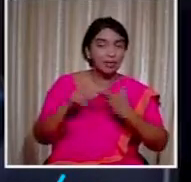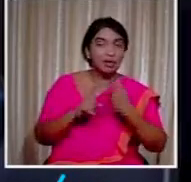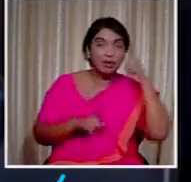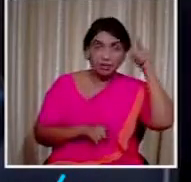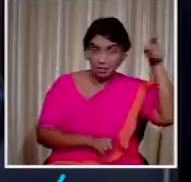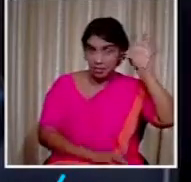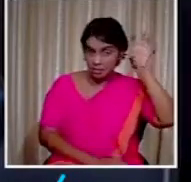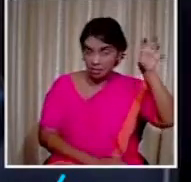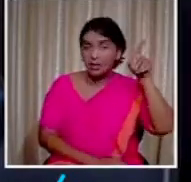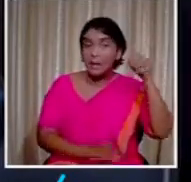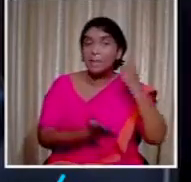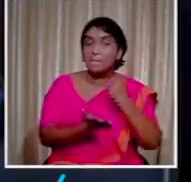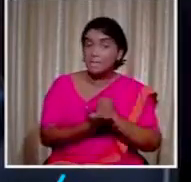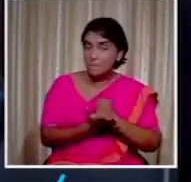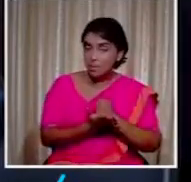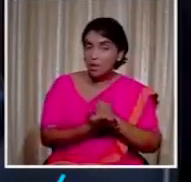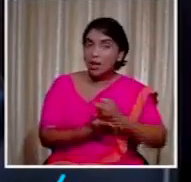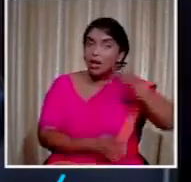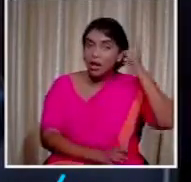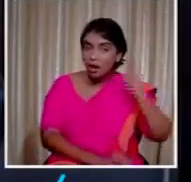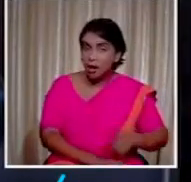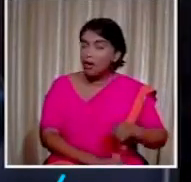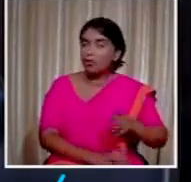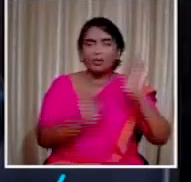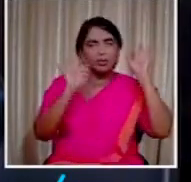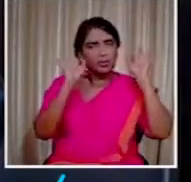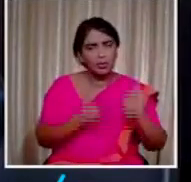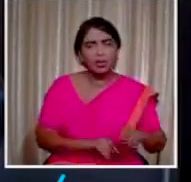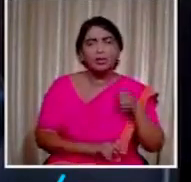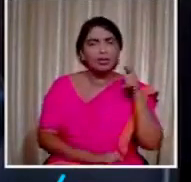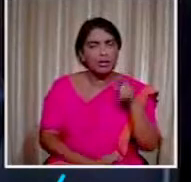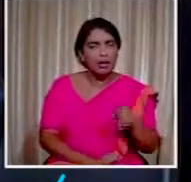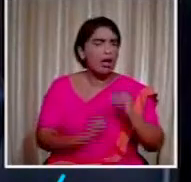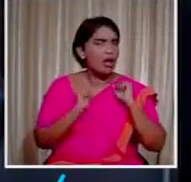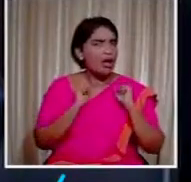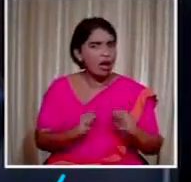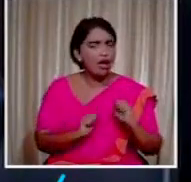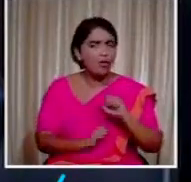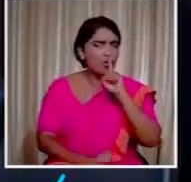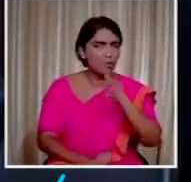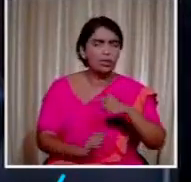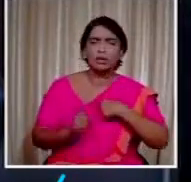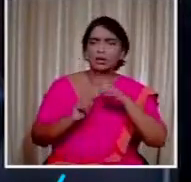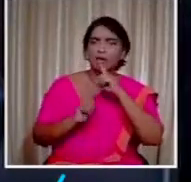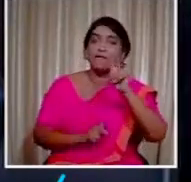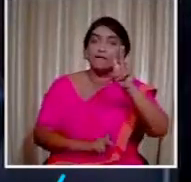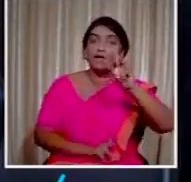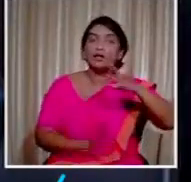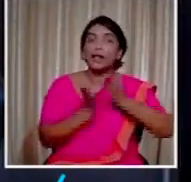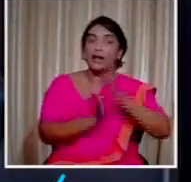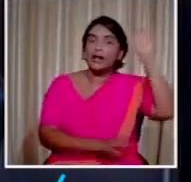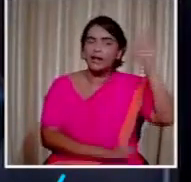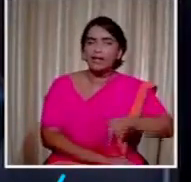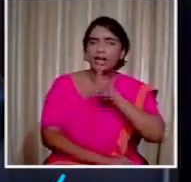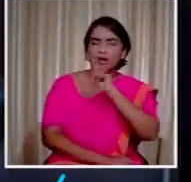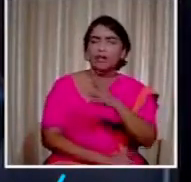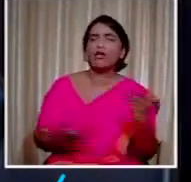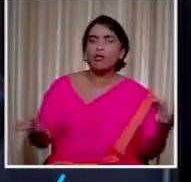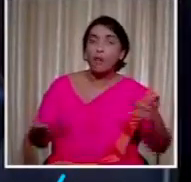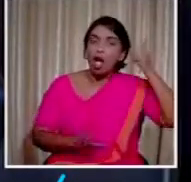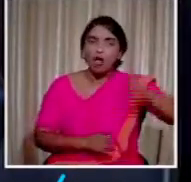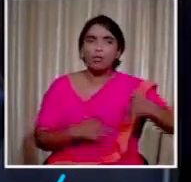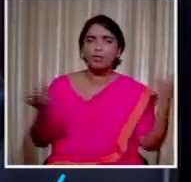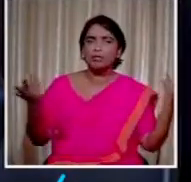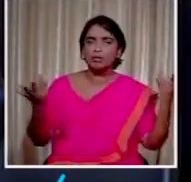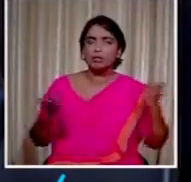රටේ ඒ බැංකුවෙන් අනුමත කිරීමකින් තොරව ඔබතුමා කොහොමද කිව්වේ රටට 23 වෙනිදා නැව එනවා කියලා. 23 වෙනිදා එන්නේ